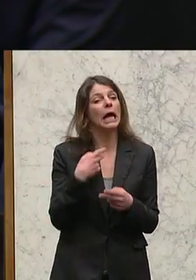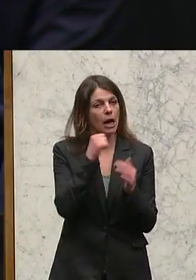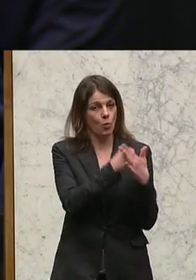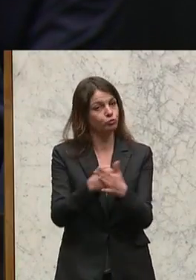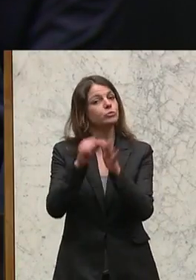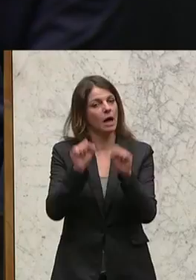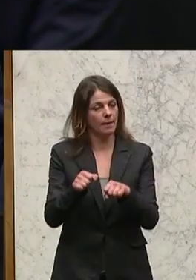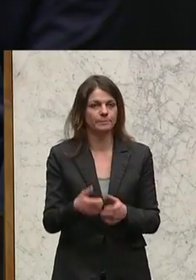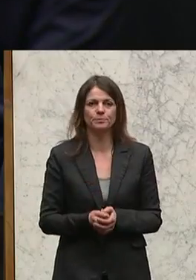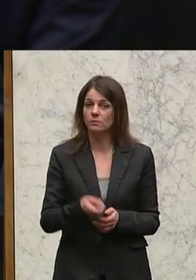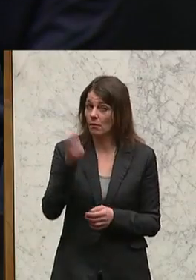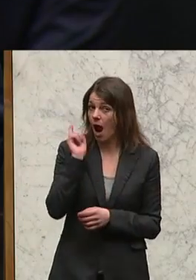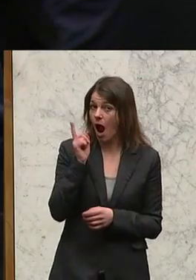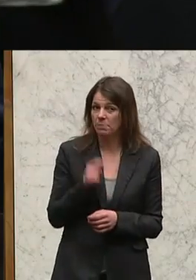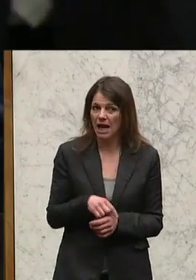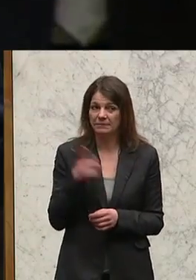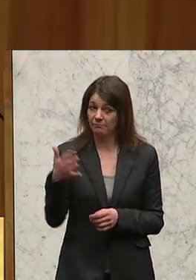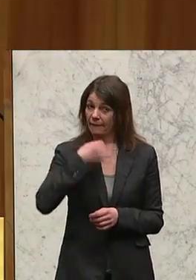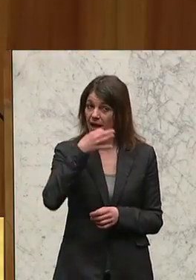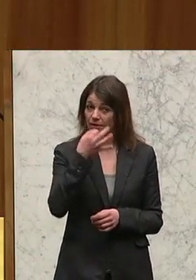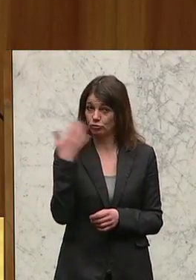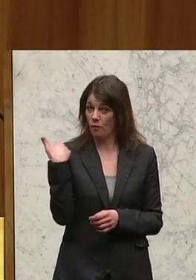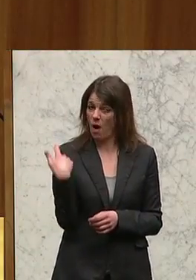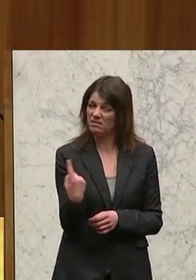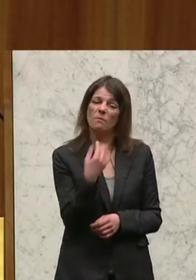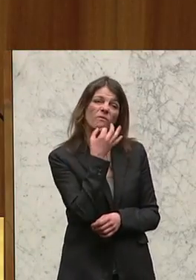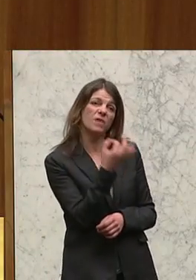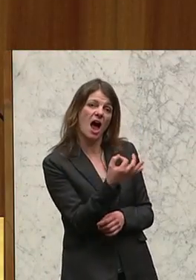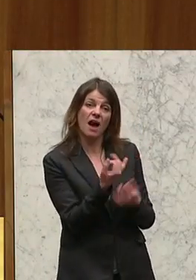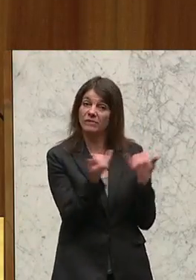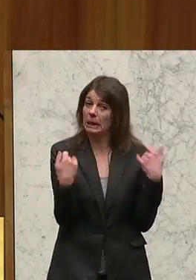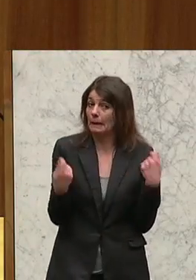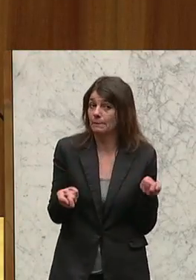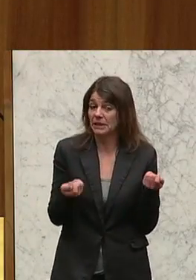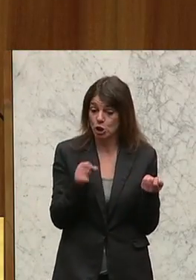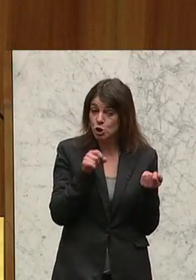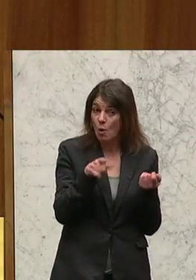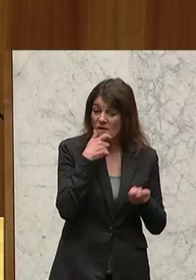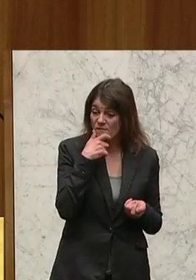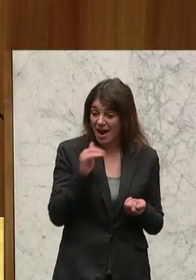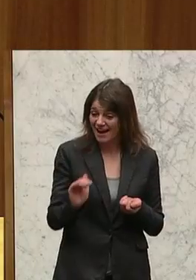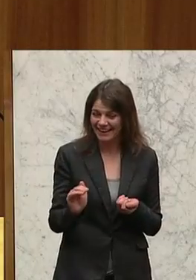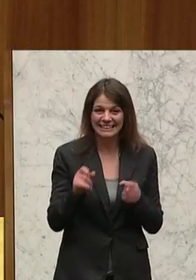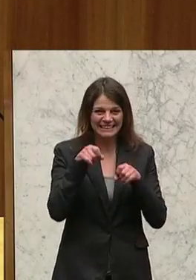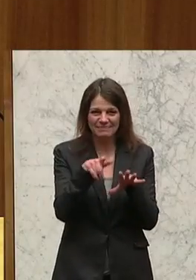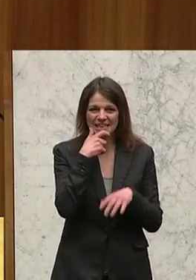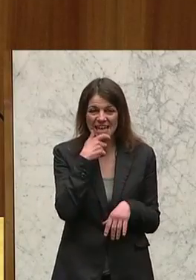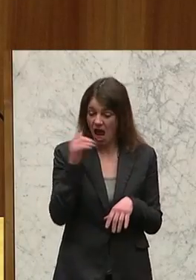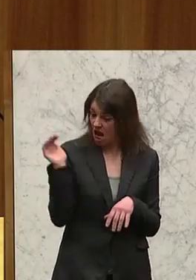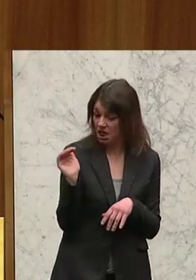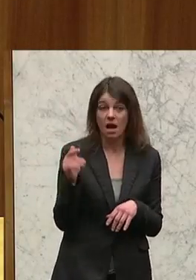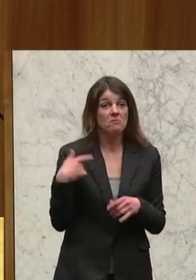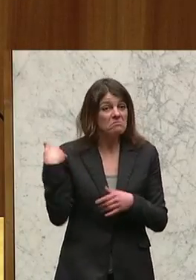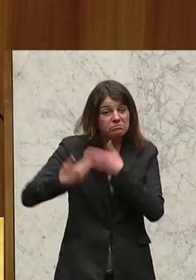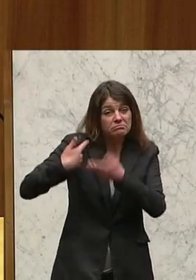unterstützen können. Sie haben aber rhetorisch in Ihrem Beitrag die Frage gestellt, wie kann es sein, dass ein 12-Jähriger, ein 17-Jähriger, der jahrelang